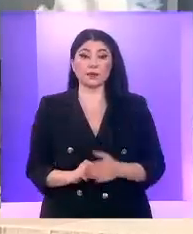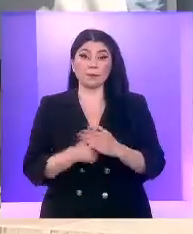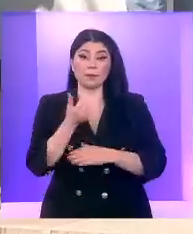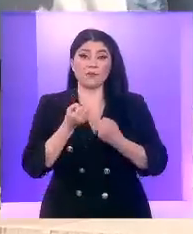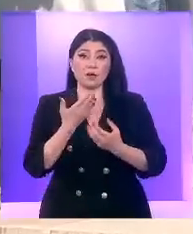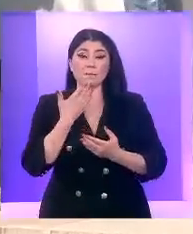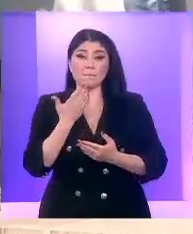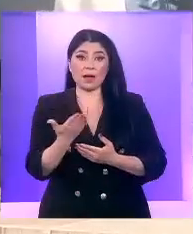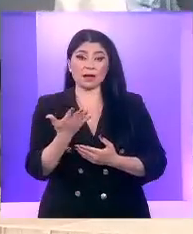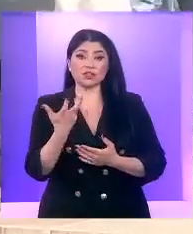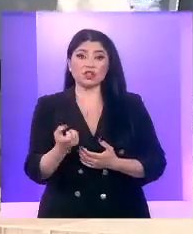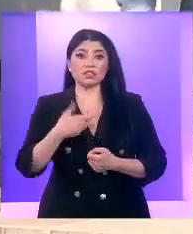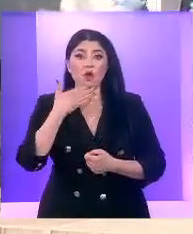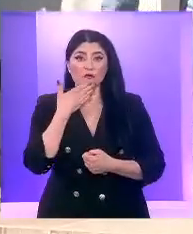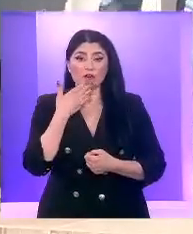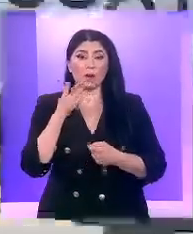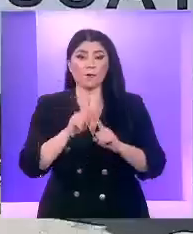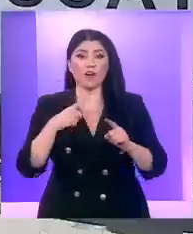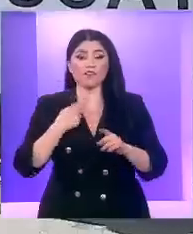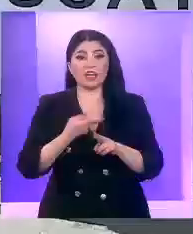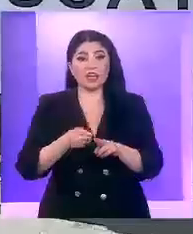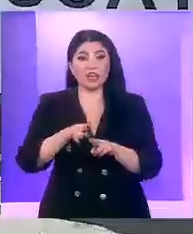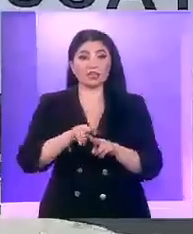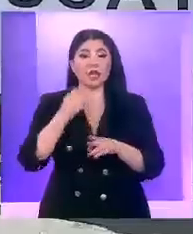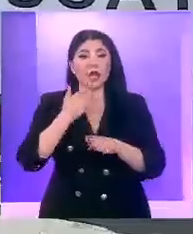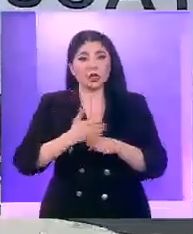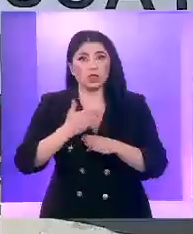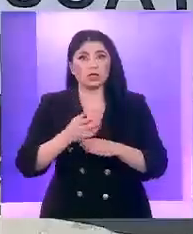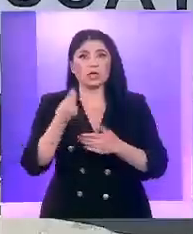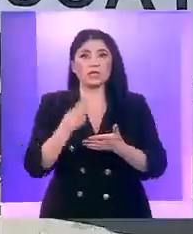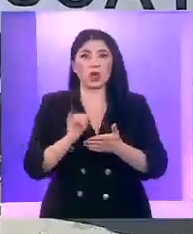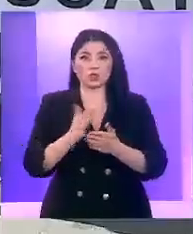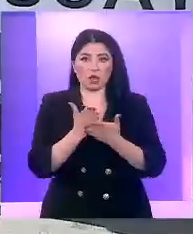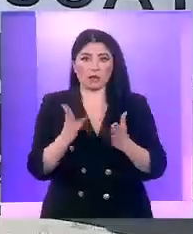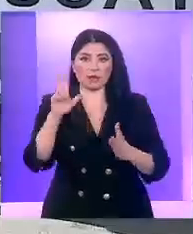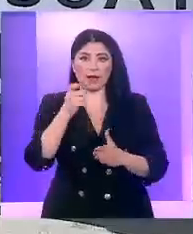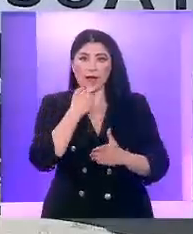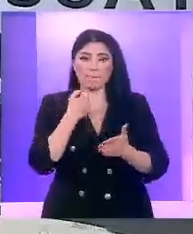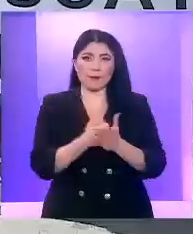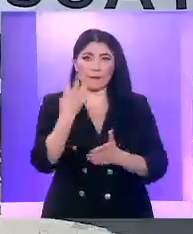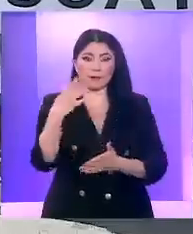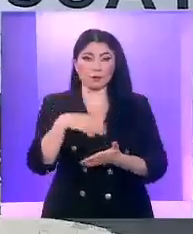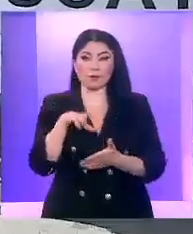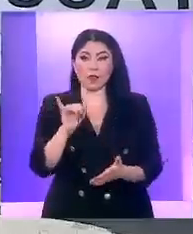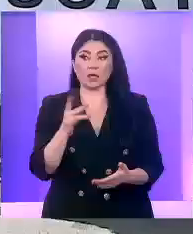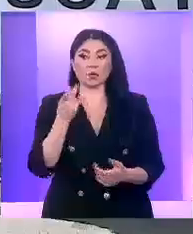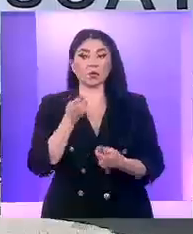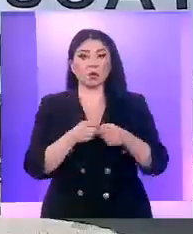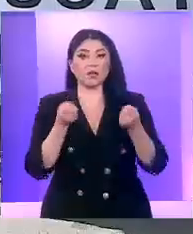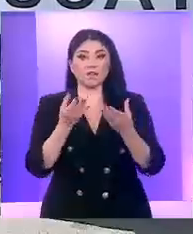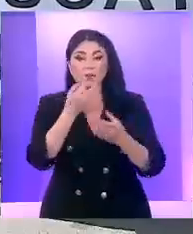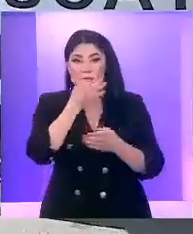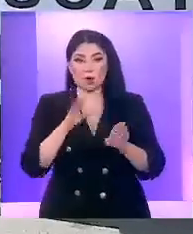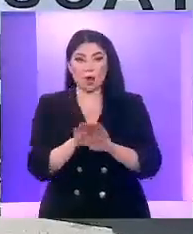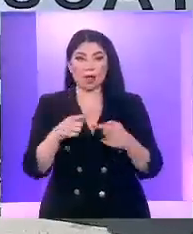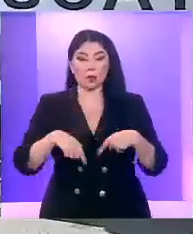oferta pentru profesori este creșterea etapizată a salariului debutanților timp de 3 ani până la 4.000 de lei. Cu toate detaliile vine